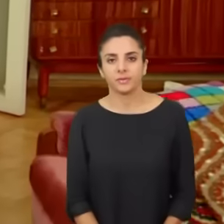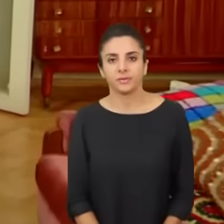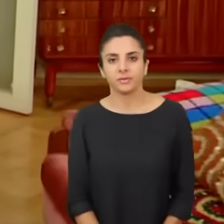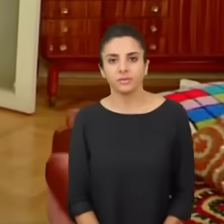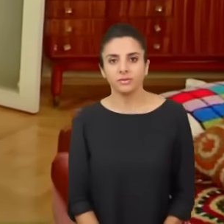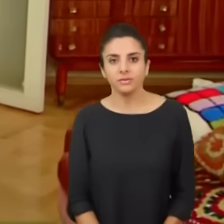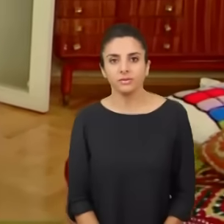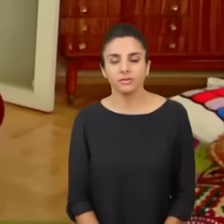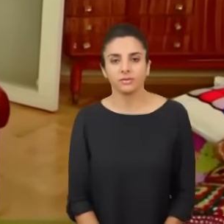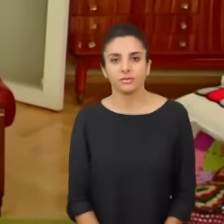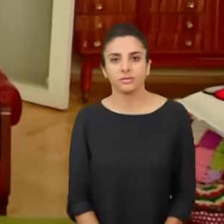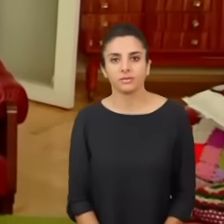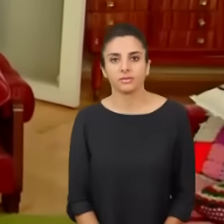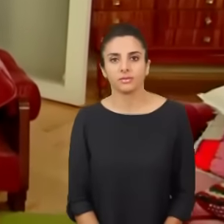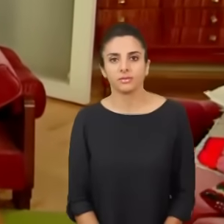Tavır odasına gitti.